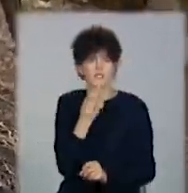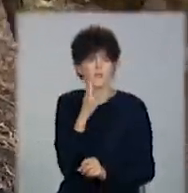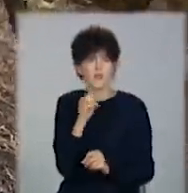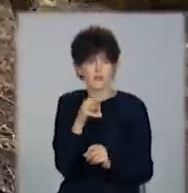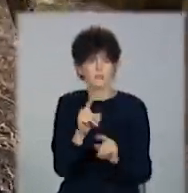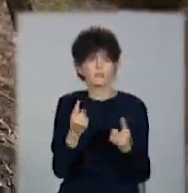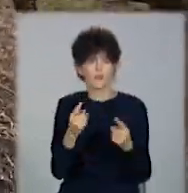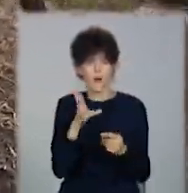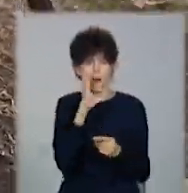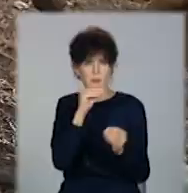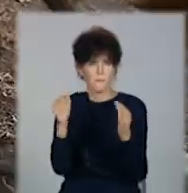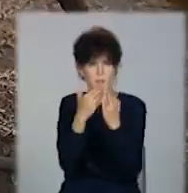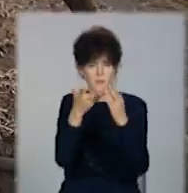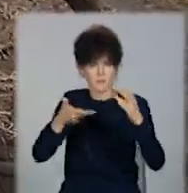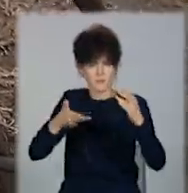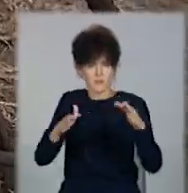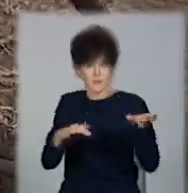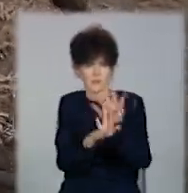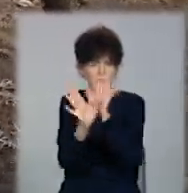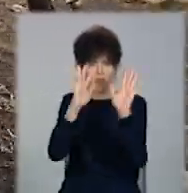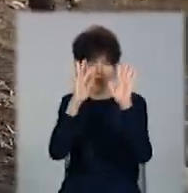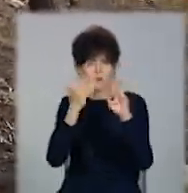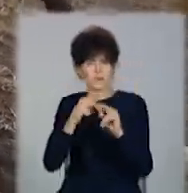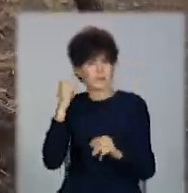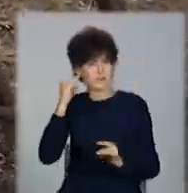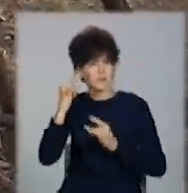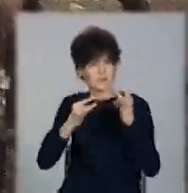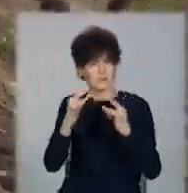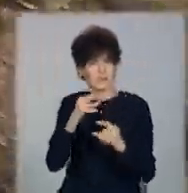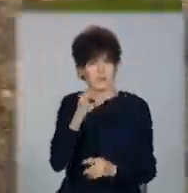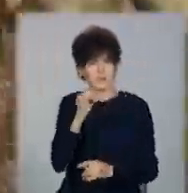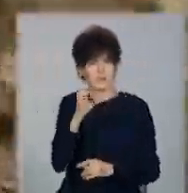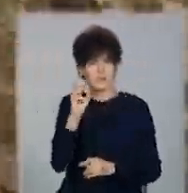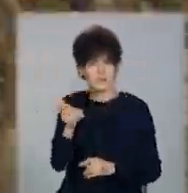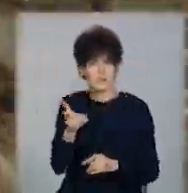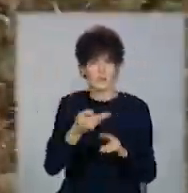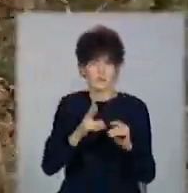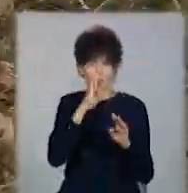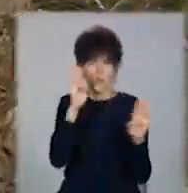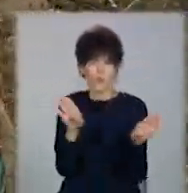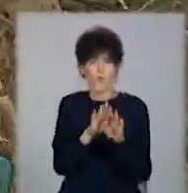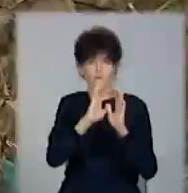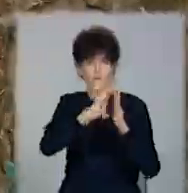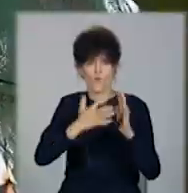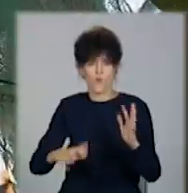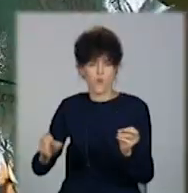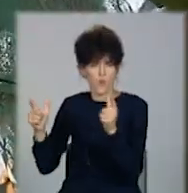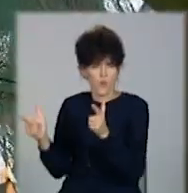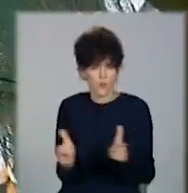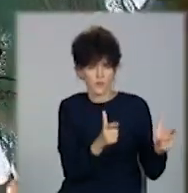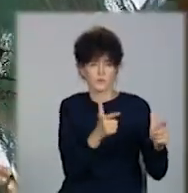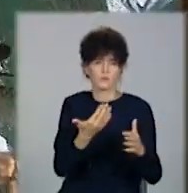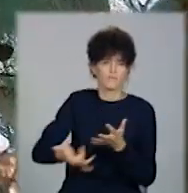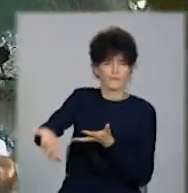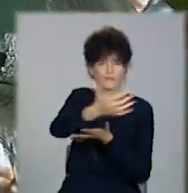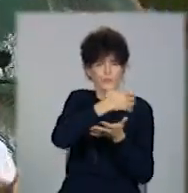потріскує. От ми коли до неї, вона так потріскує. Це говорить про те, що, в принципі, виноград готовий.